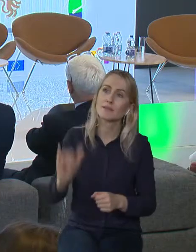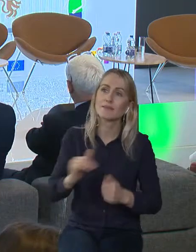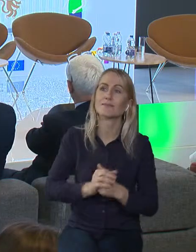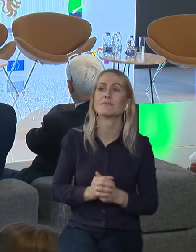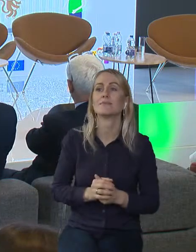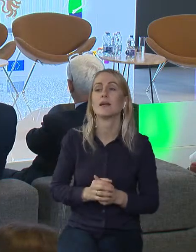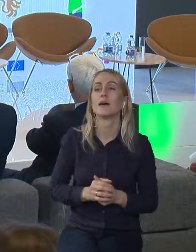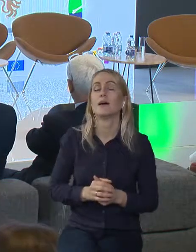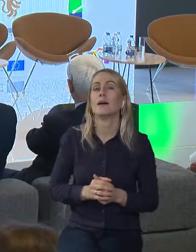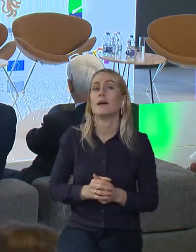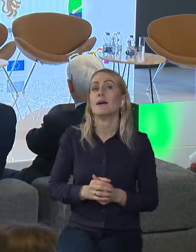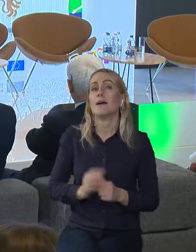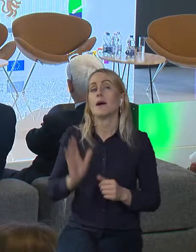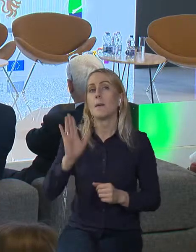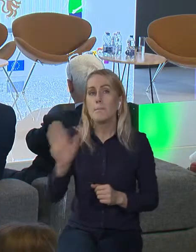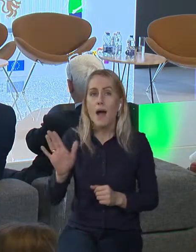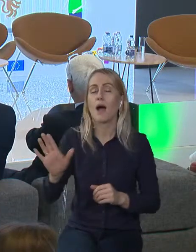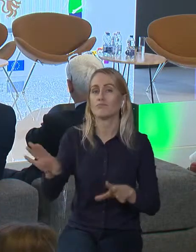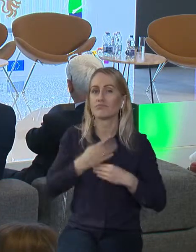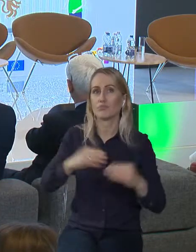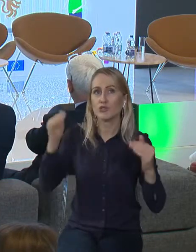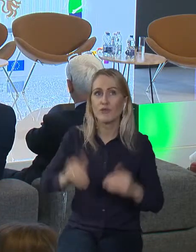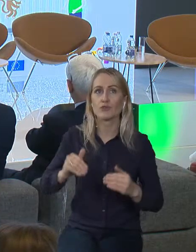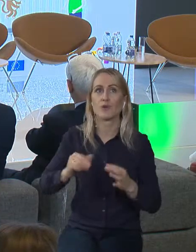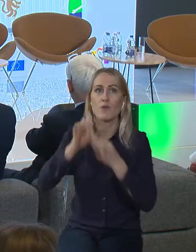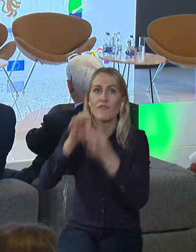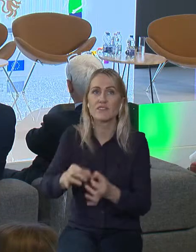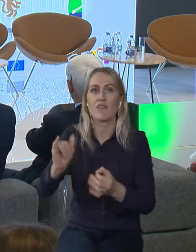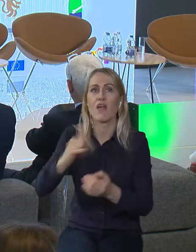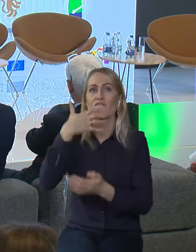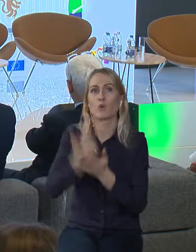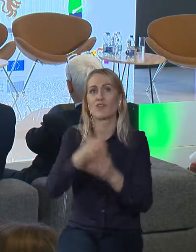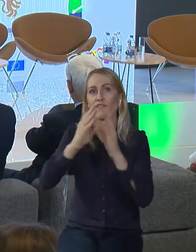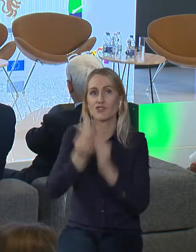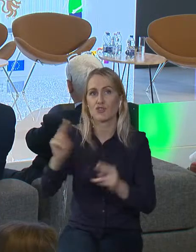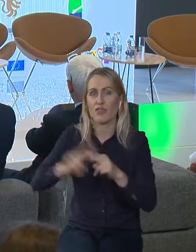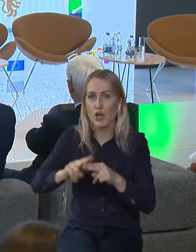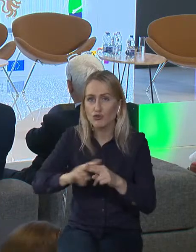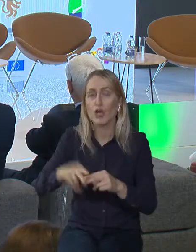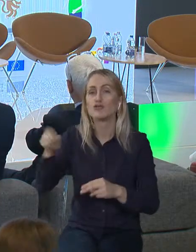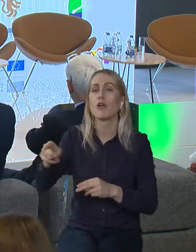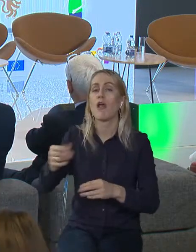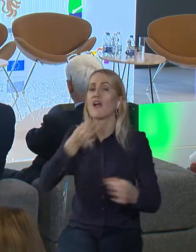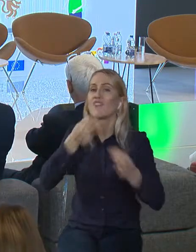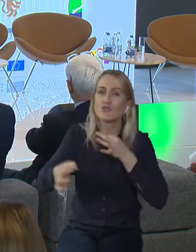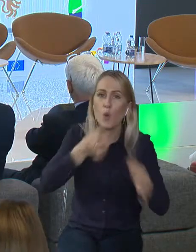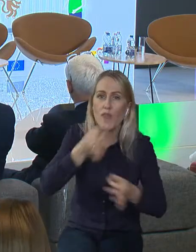ma możliwości przeprowadzania i korzystania z wszystkich narzędzi, zarówno kwestionariusza, jak i